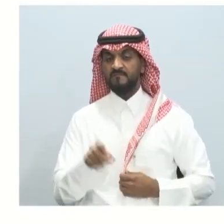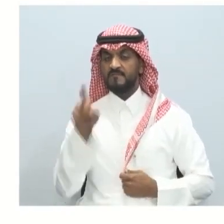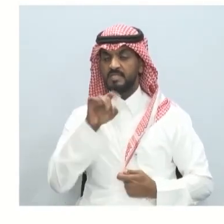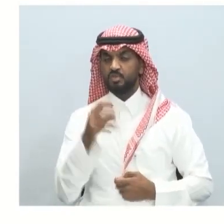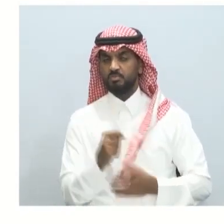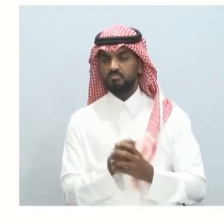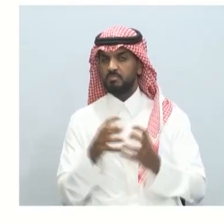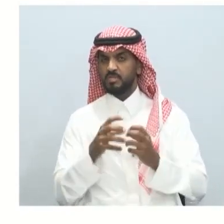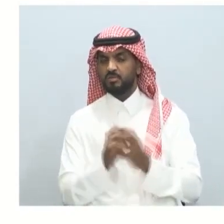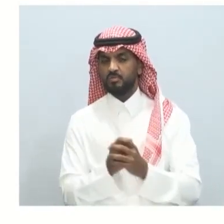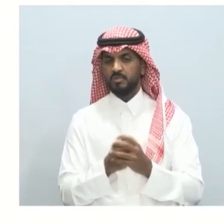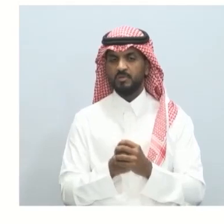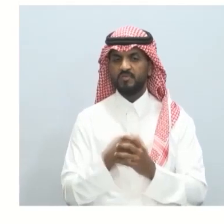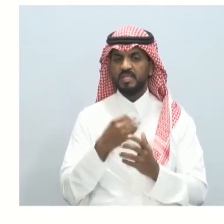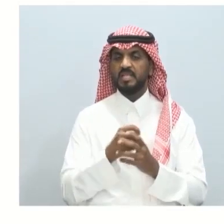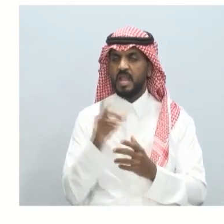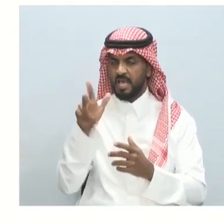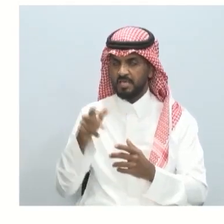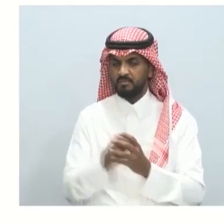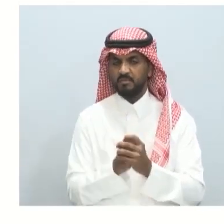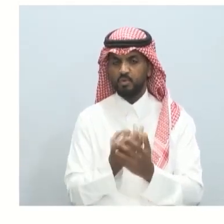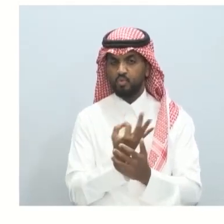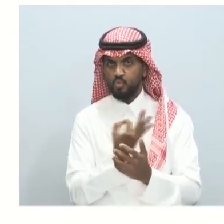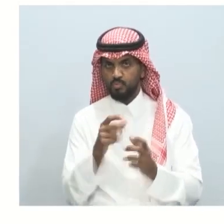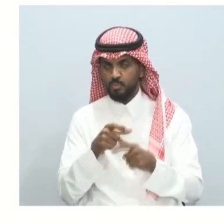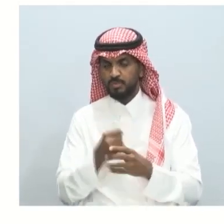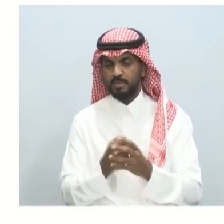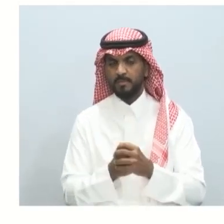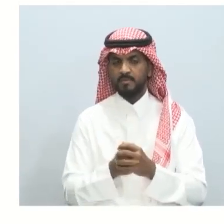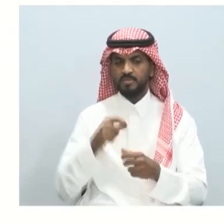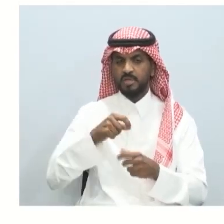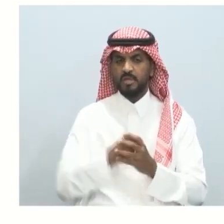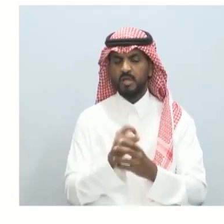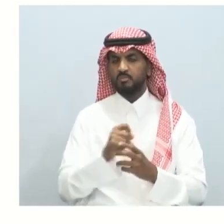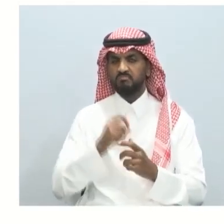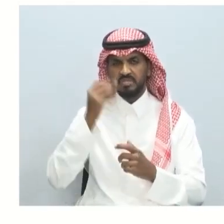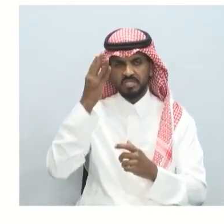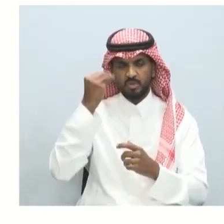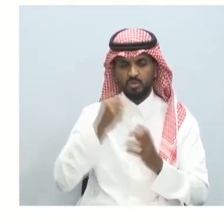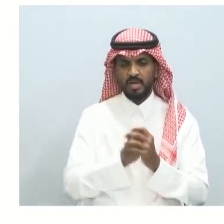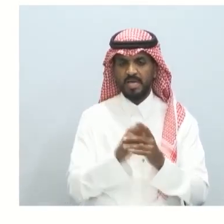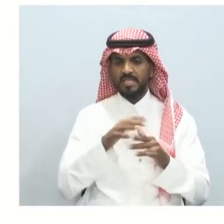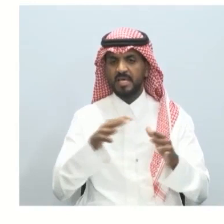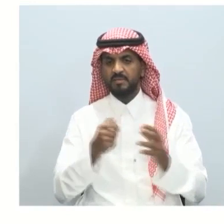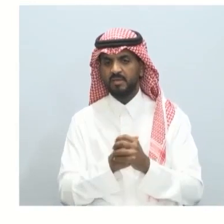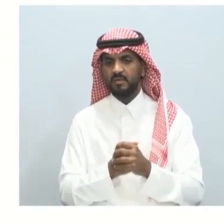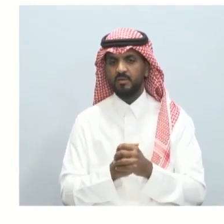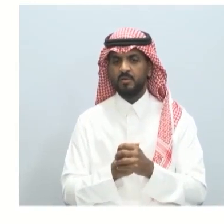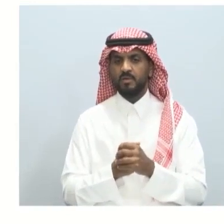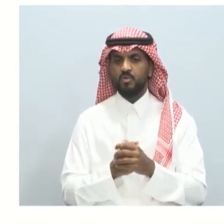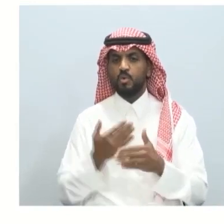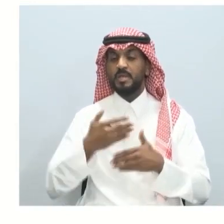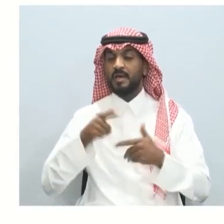الشاب عما يقصده بذلك فرد الحكيم عندما يكون الكوب مملوءا بالشاي لا يمكن ان يستوعب اكثر من ذلك